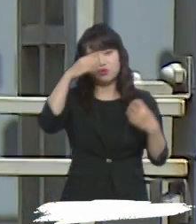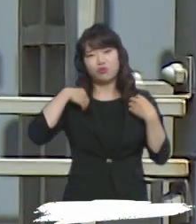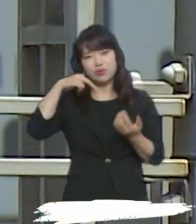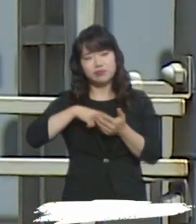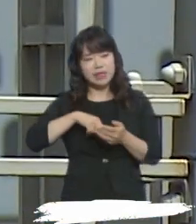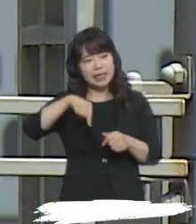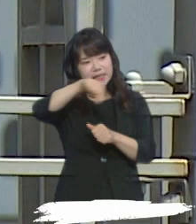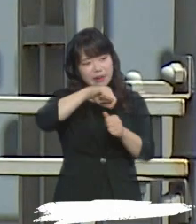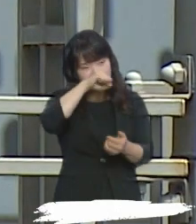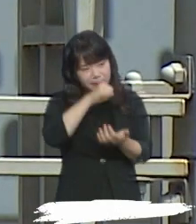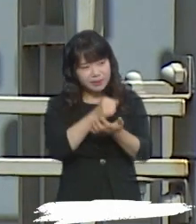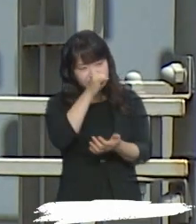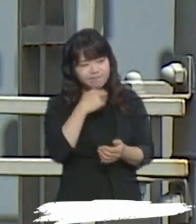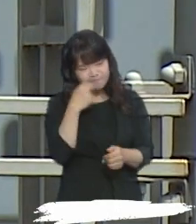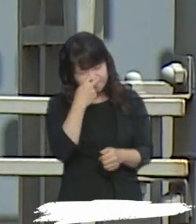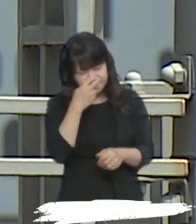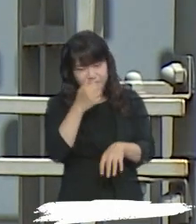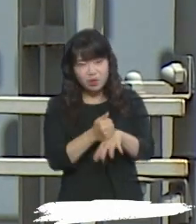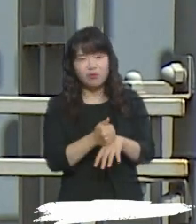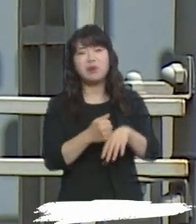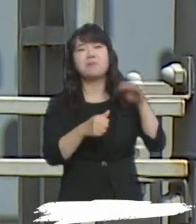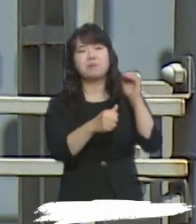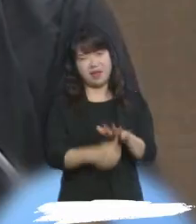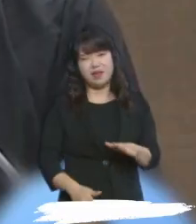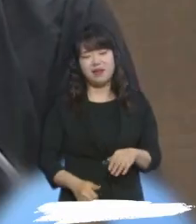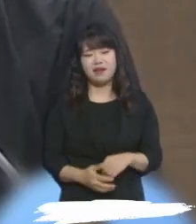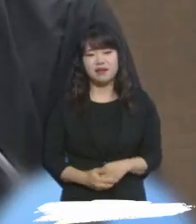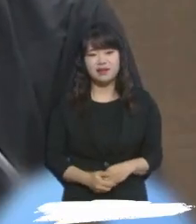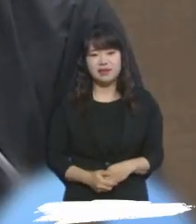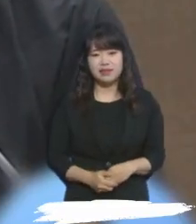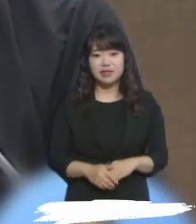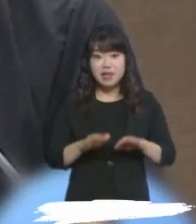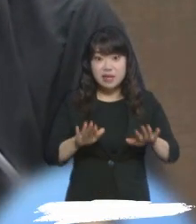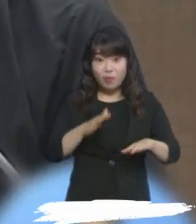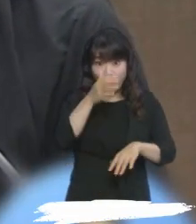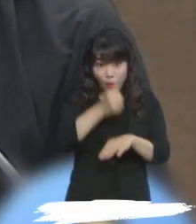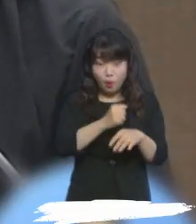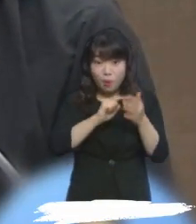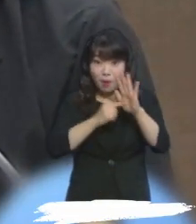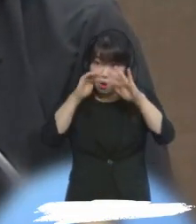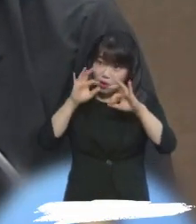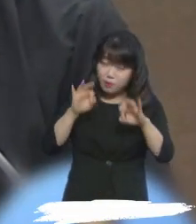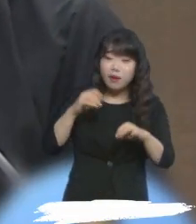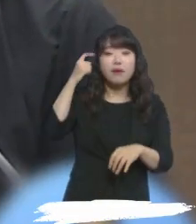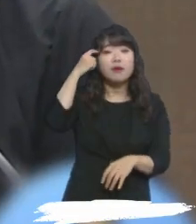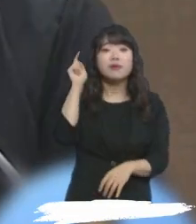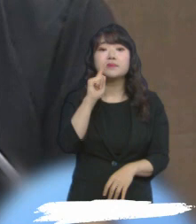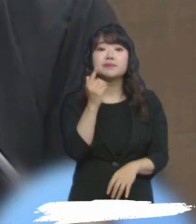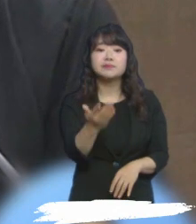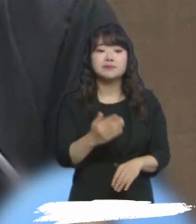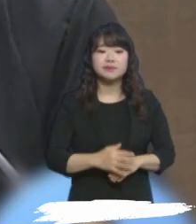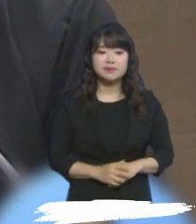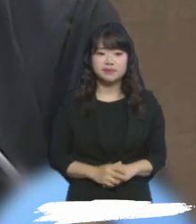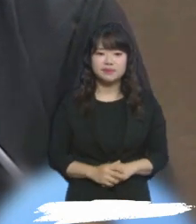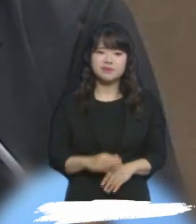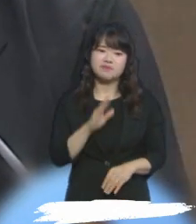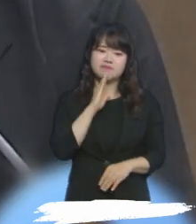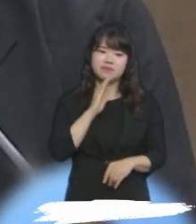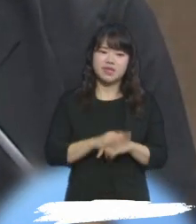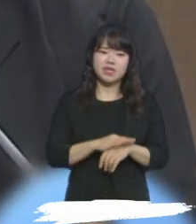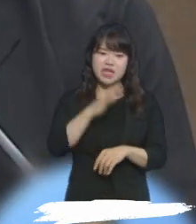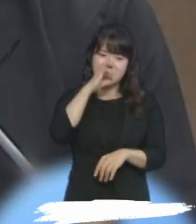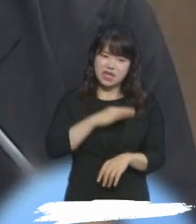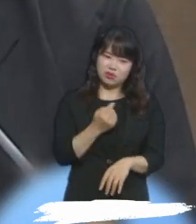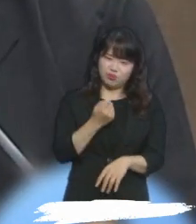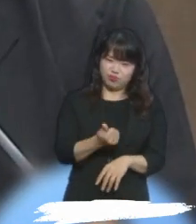조사 문턱을 넘지 못했습니다. 이번 결과에 대해서 어떻게 생각하고 계십니까? 편익은 늘리고